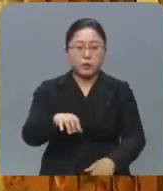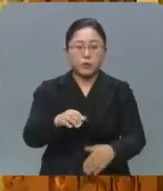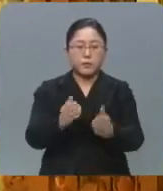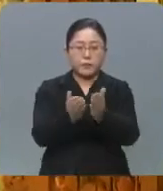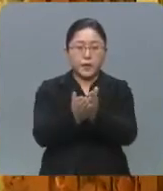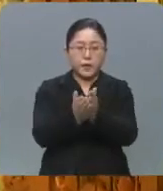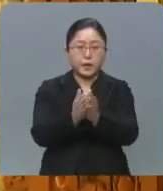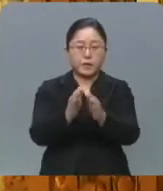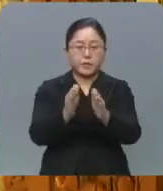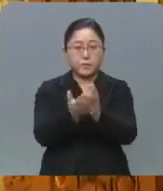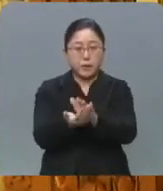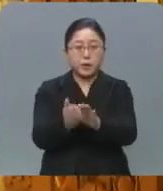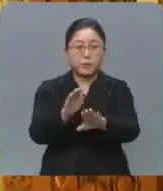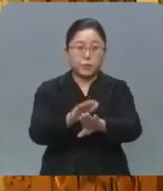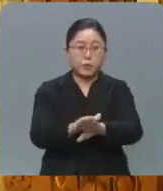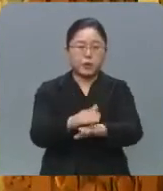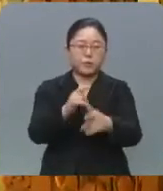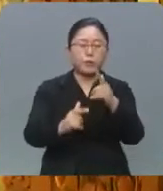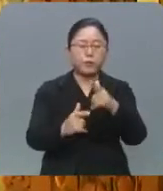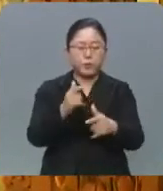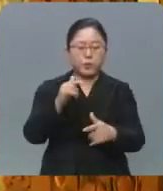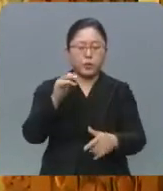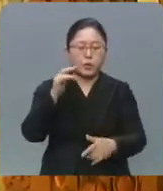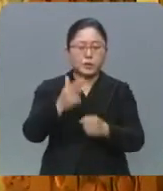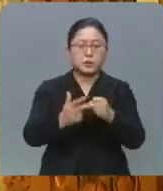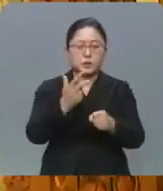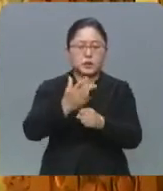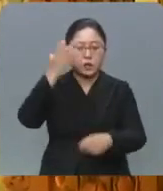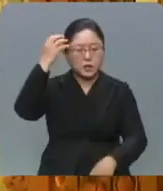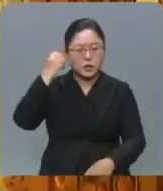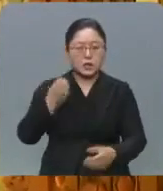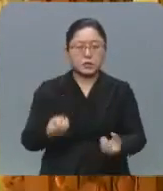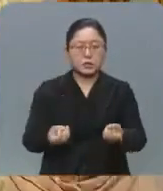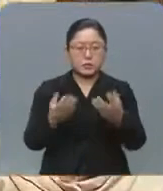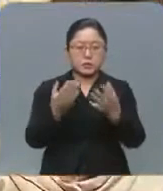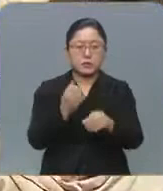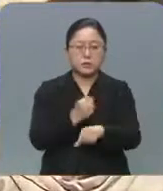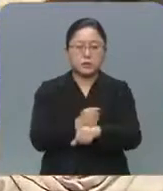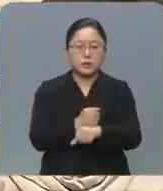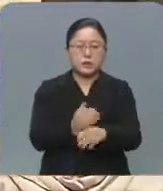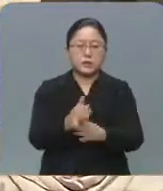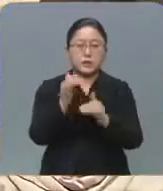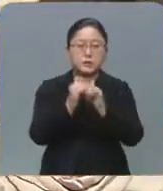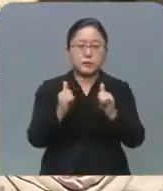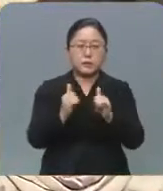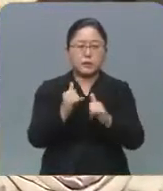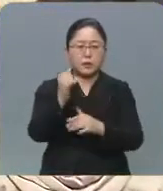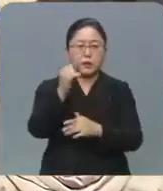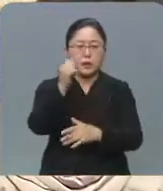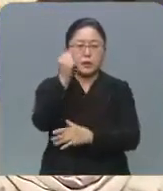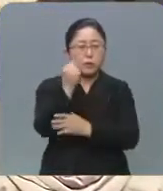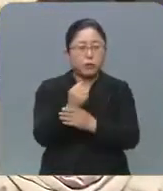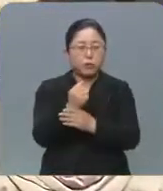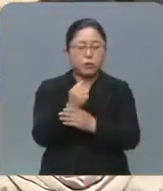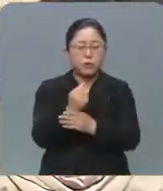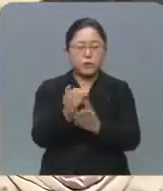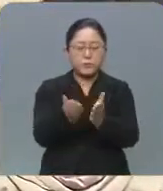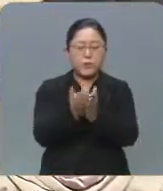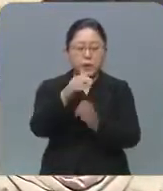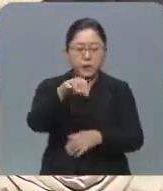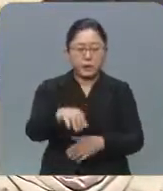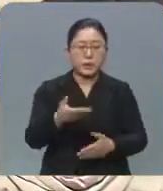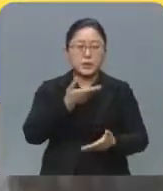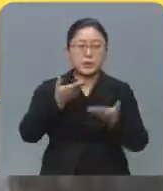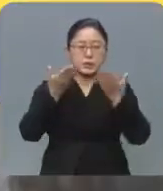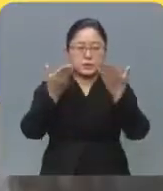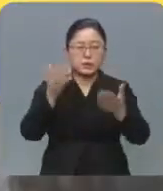선체가 있는 목포 신항에서는 세월호 참사 7주기 기억식이 열렸는데요. 시민들은 녹슨 세월호 선체 앞에서